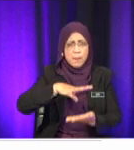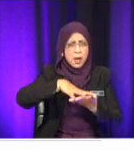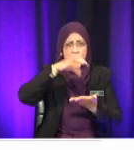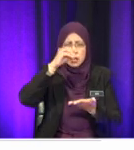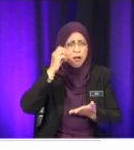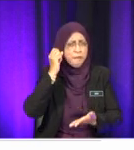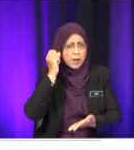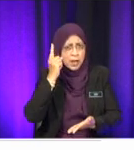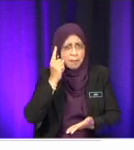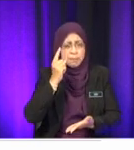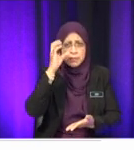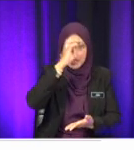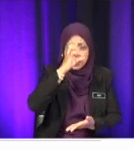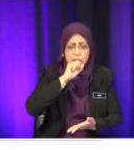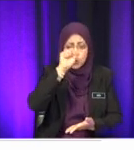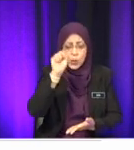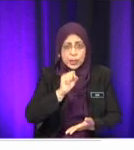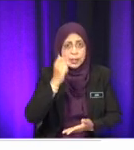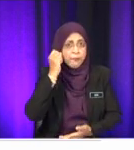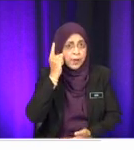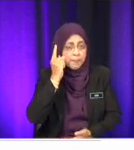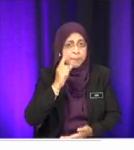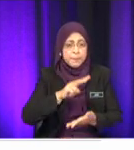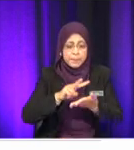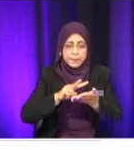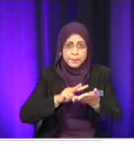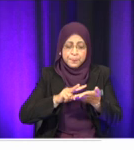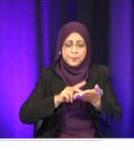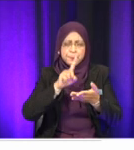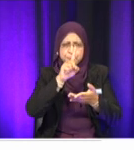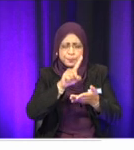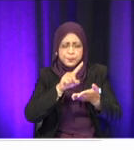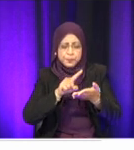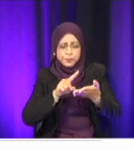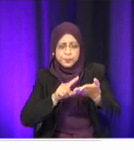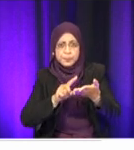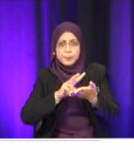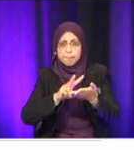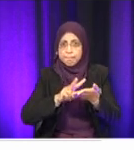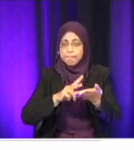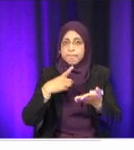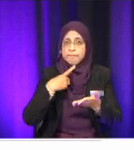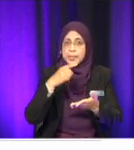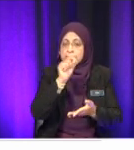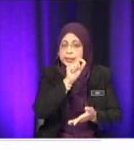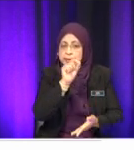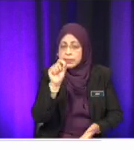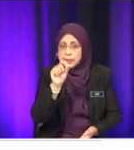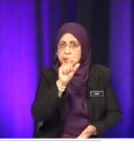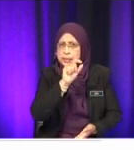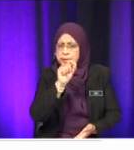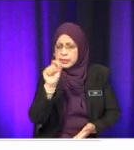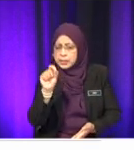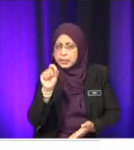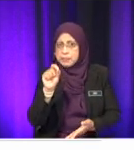kemudian kita hendaklah membaca soalnya satu persatu di mana kita gariskan kata kunci